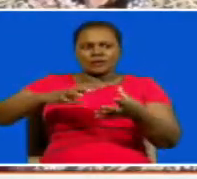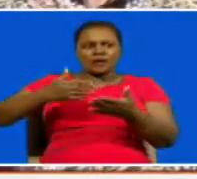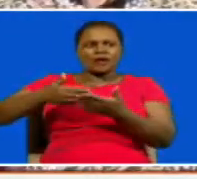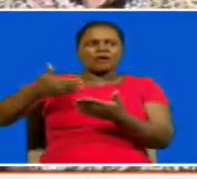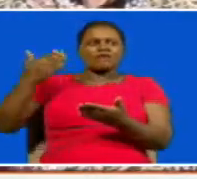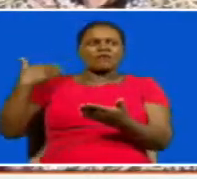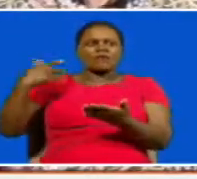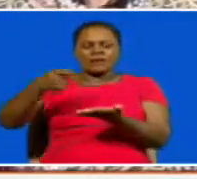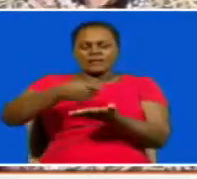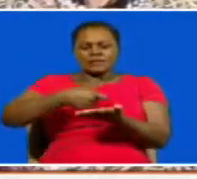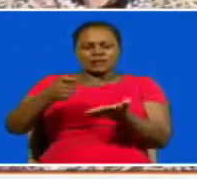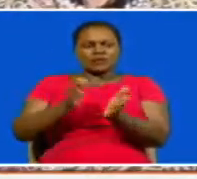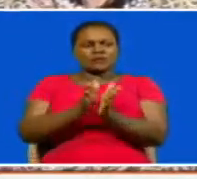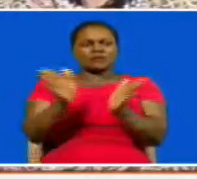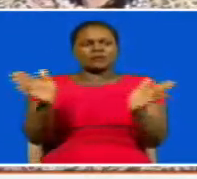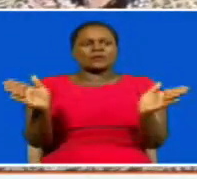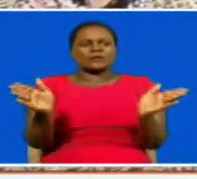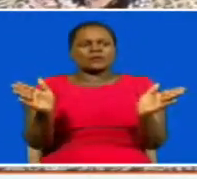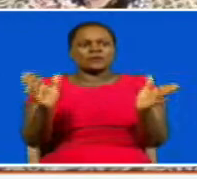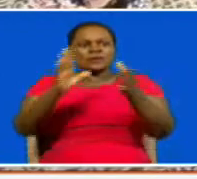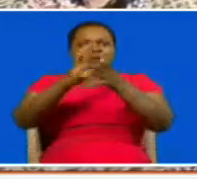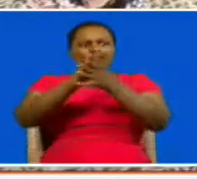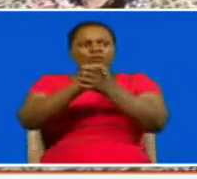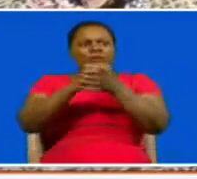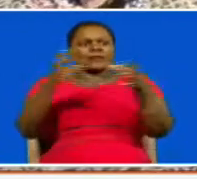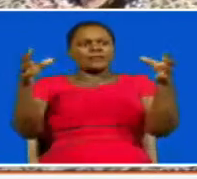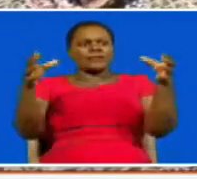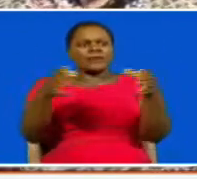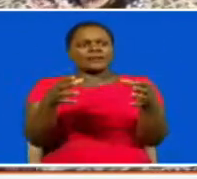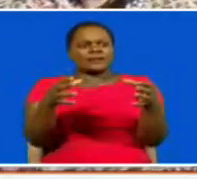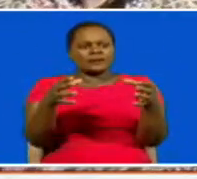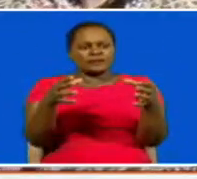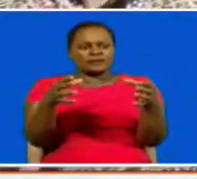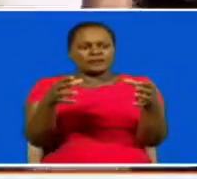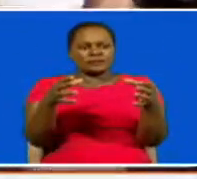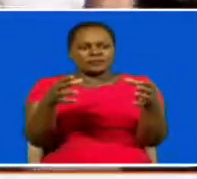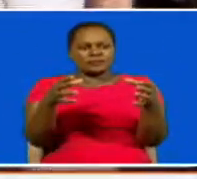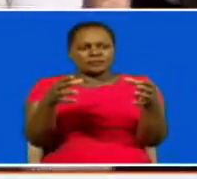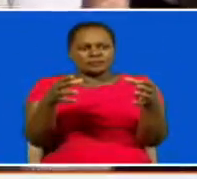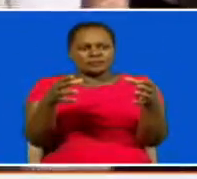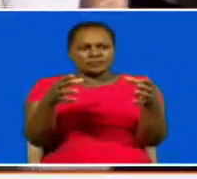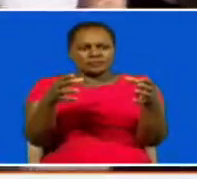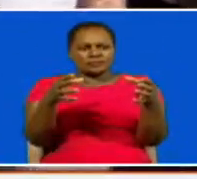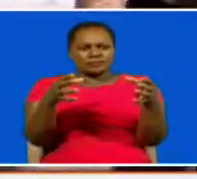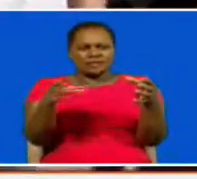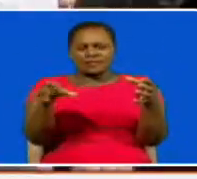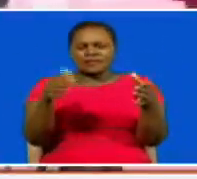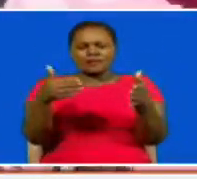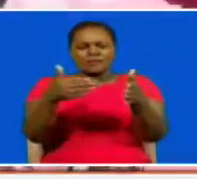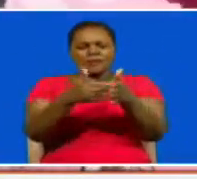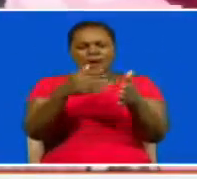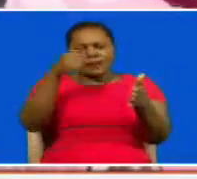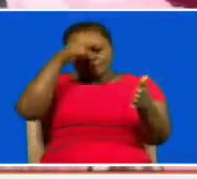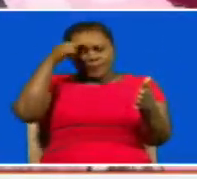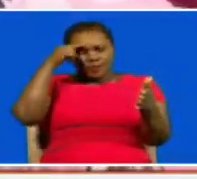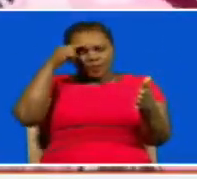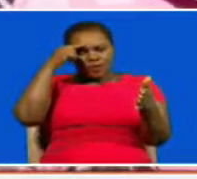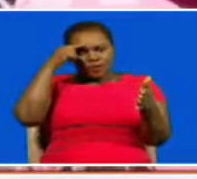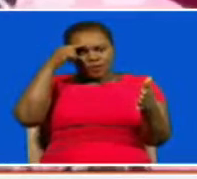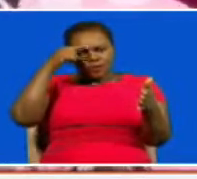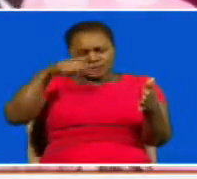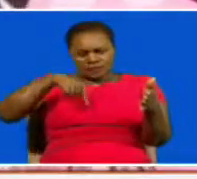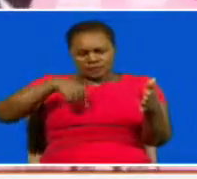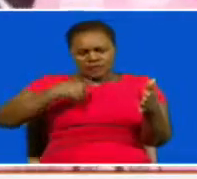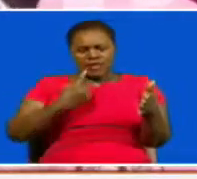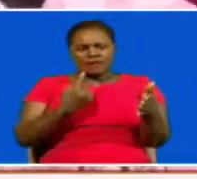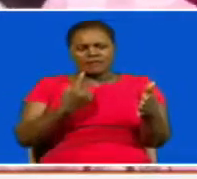former Secretary General of Jubilee Party. Yes, he stands suspended. Sababu mojawapo ambayo